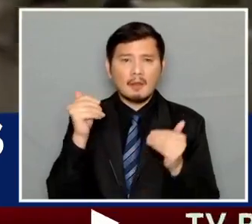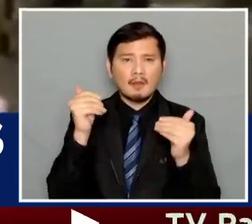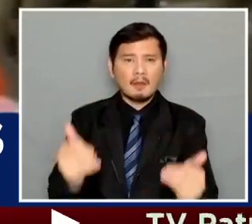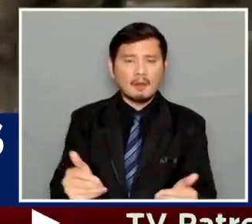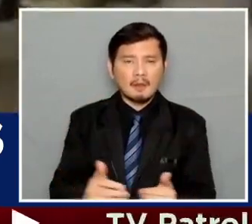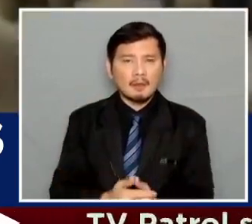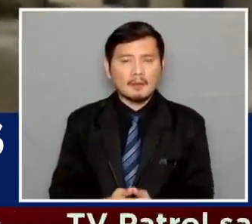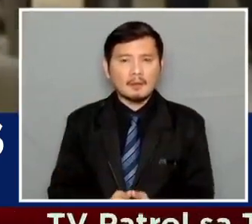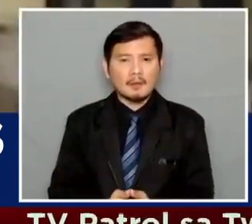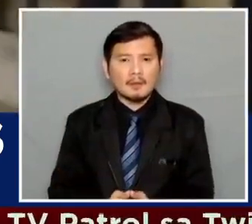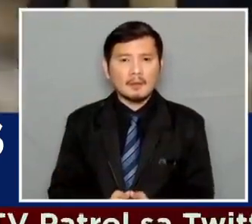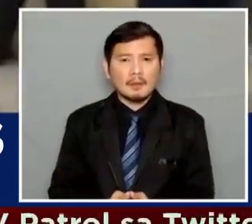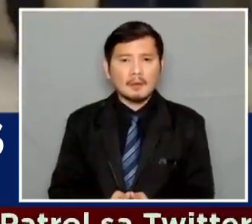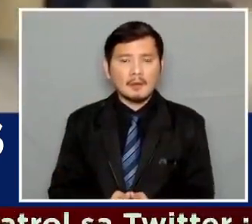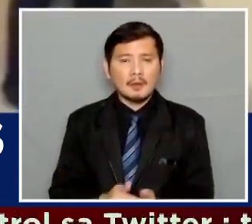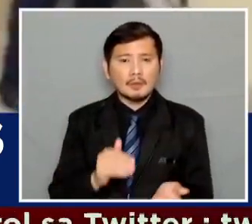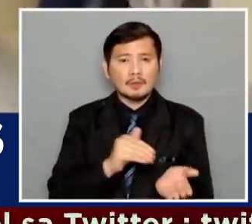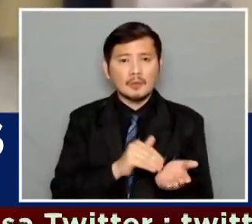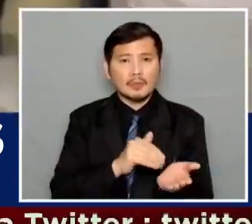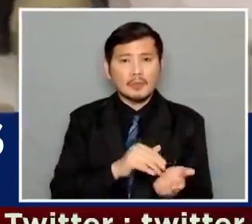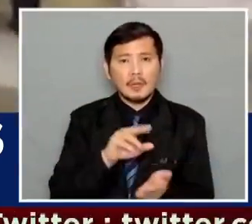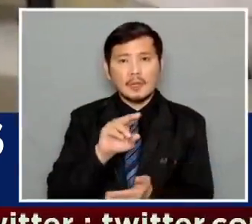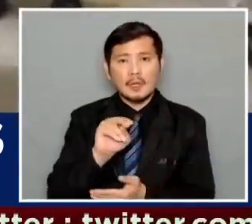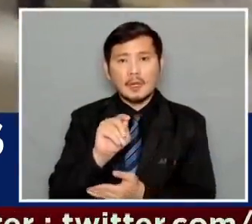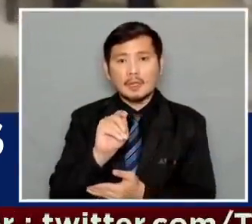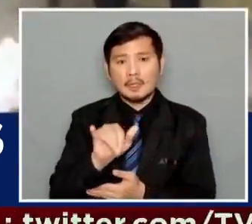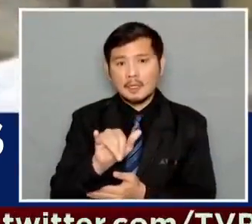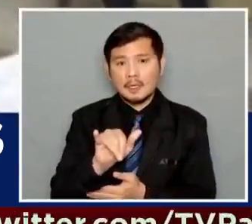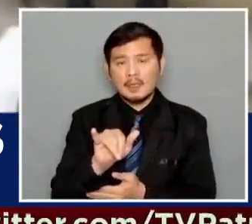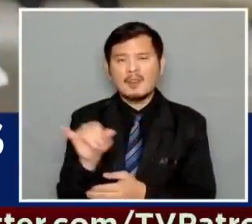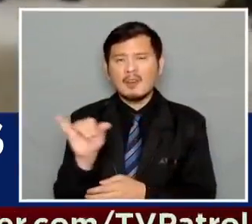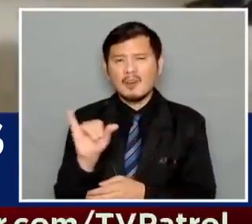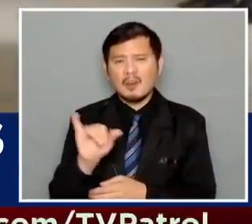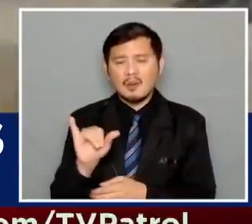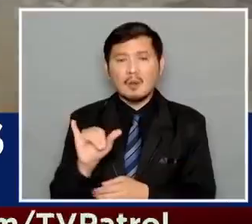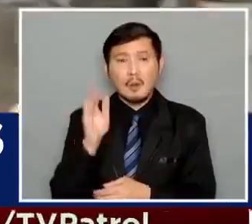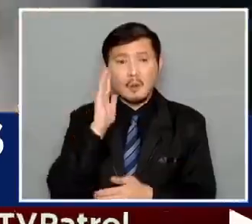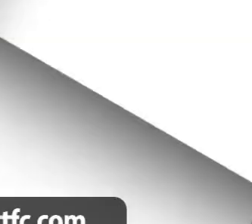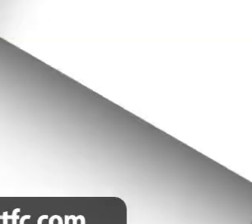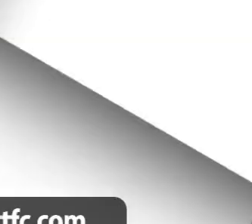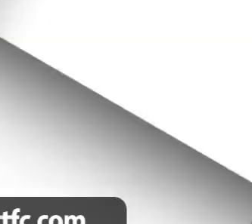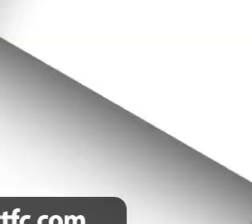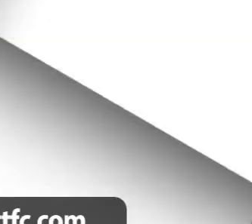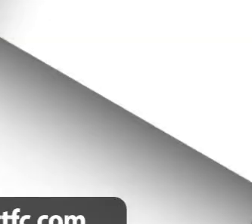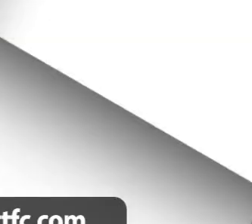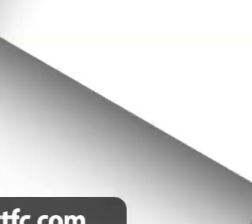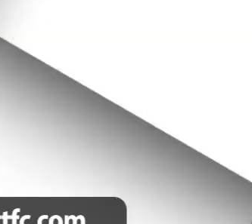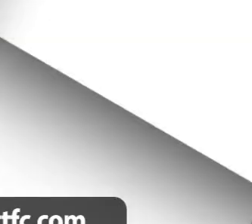Dr. Nati. Wala ring double jeopardy dahil hindi pa siya nakakasuhan sa korte.